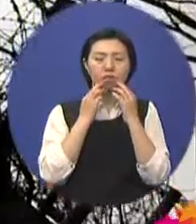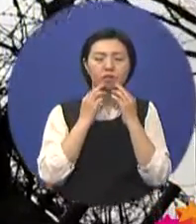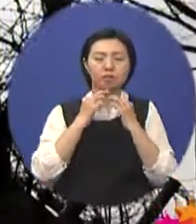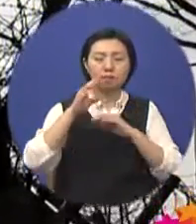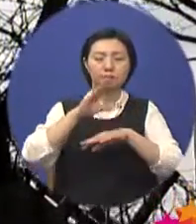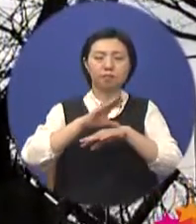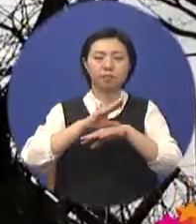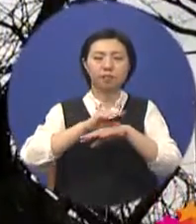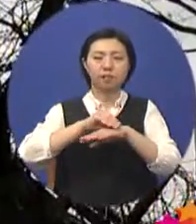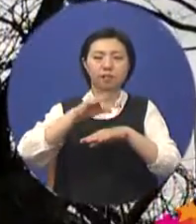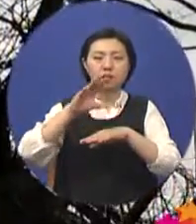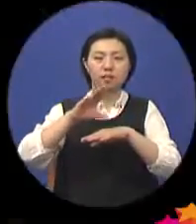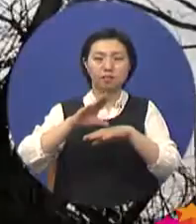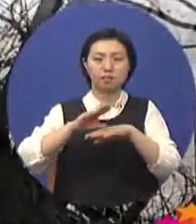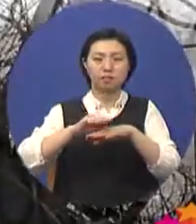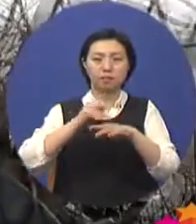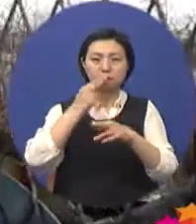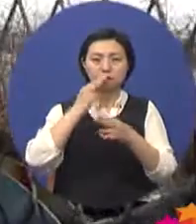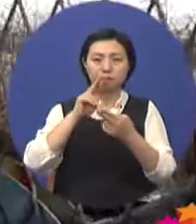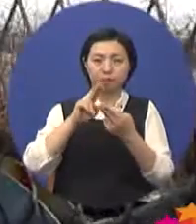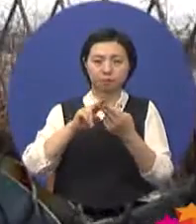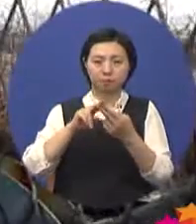젖은 편지